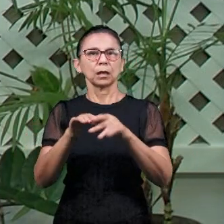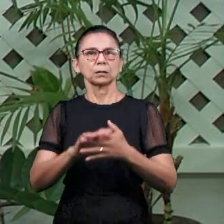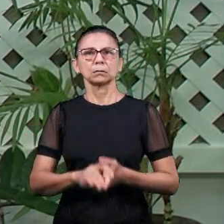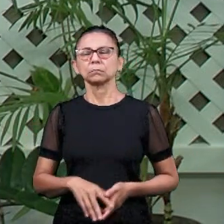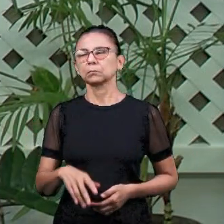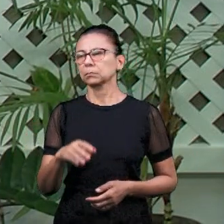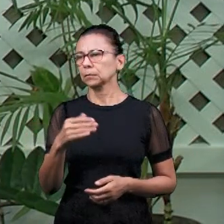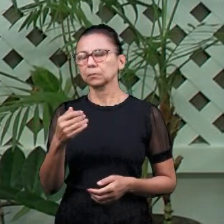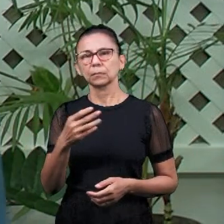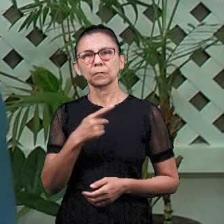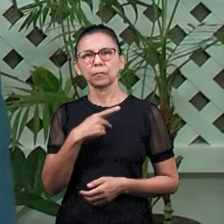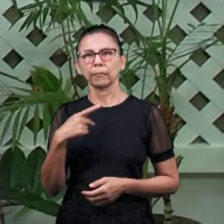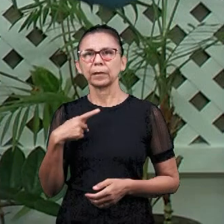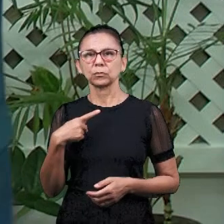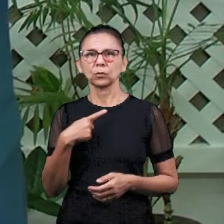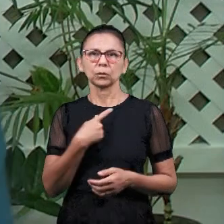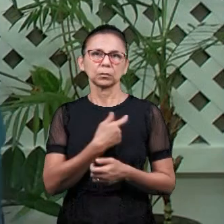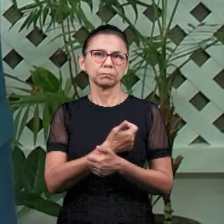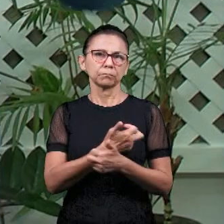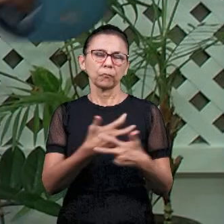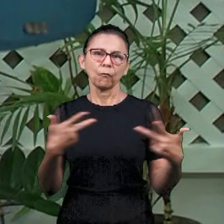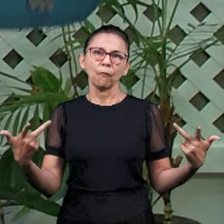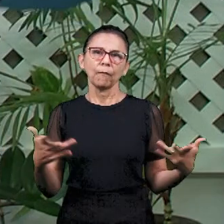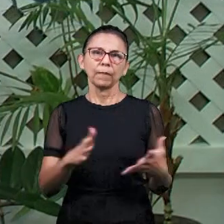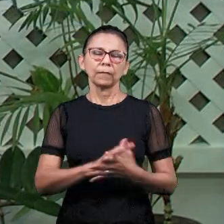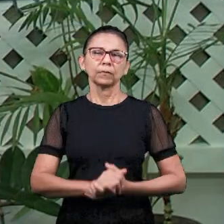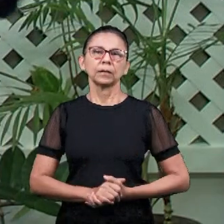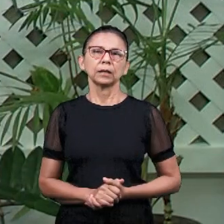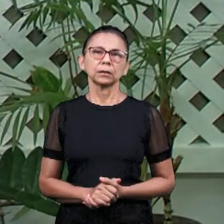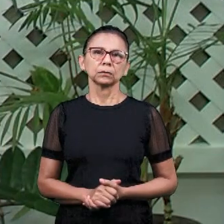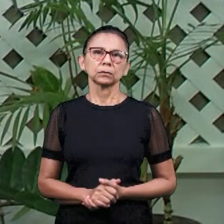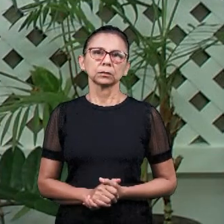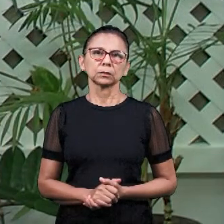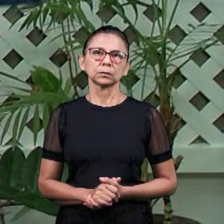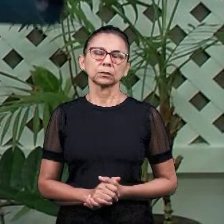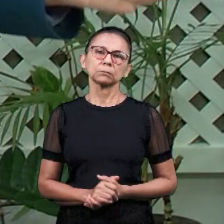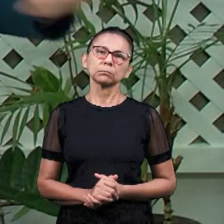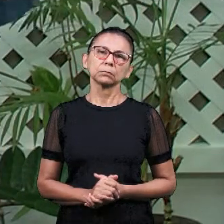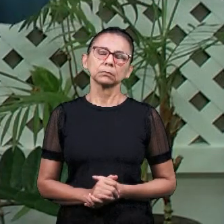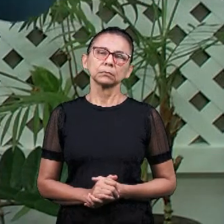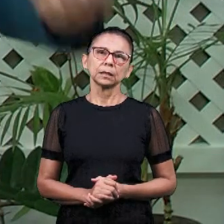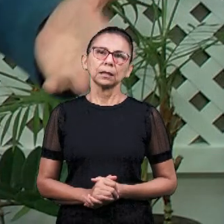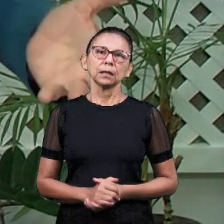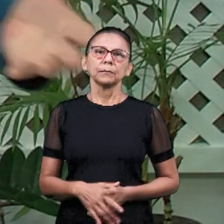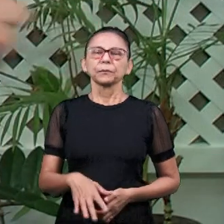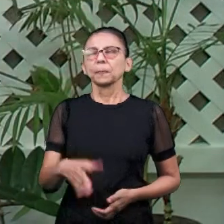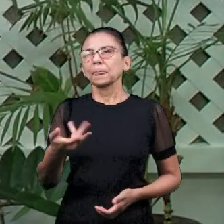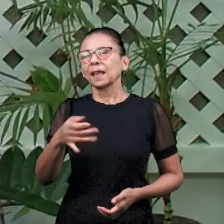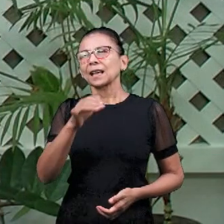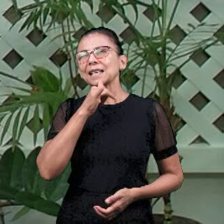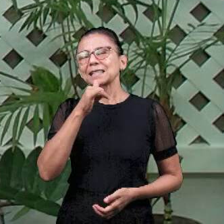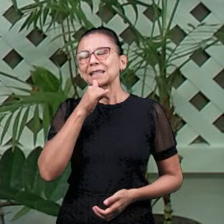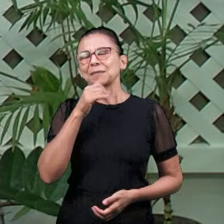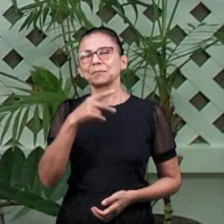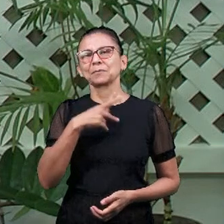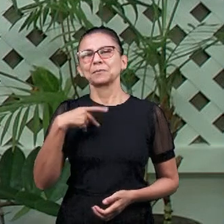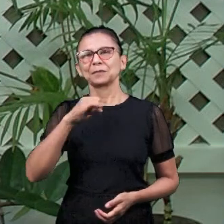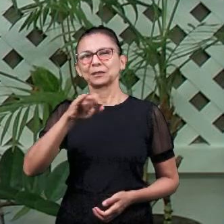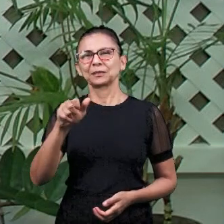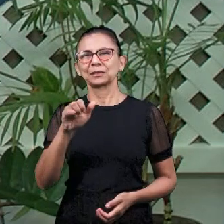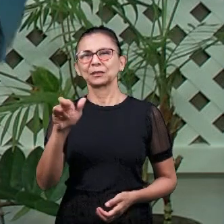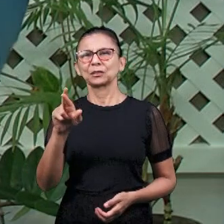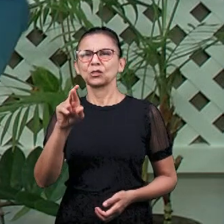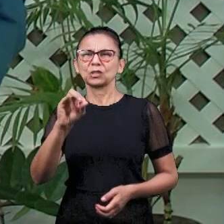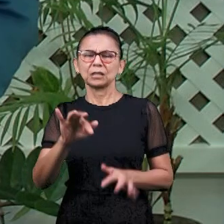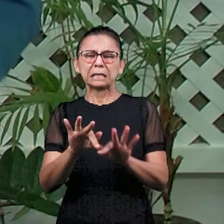avec peu de connaissances, nous avons eu des cas, le pasteur Jarus, donc son cas n'est caché à personne, une personne de peu de